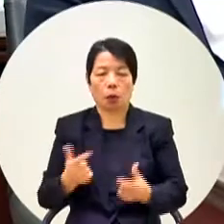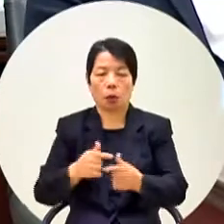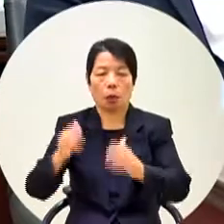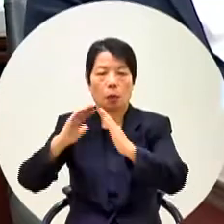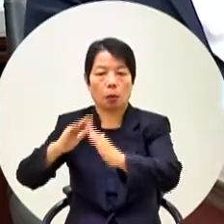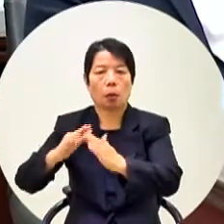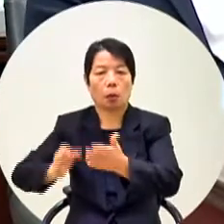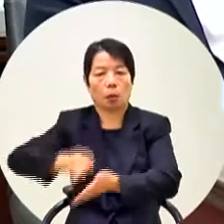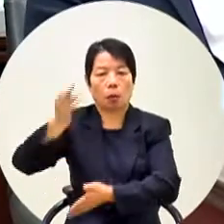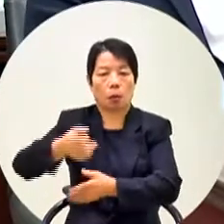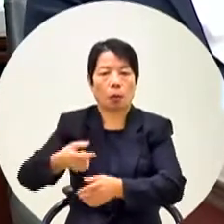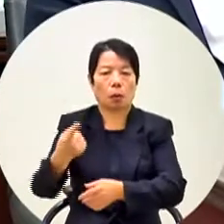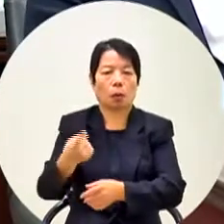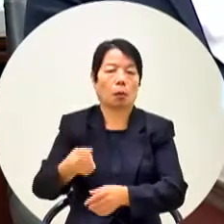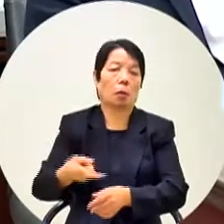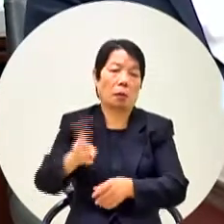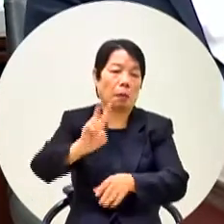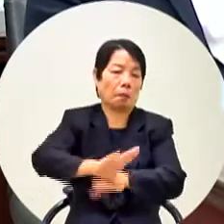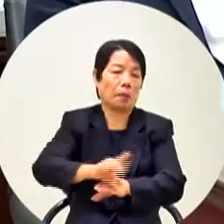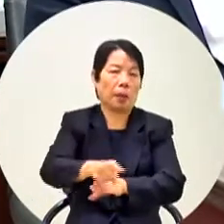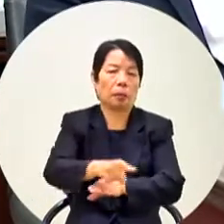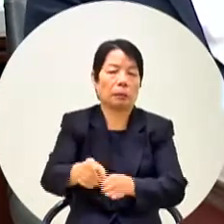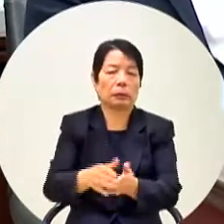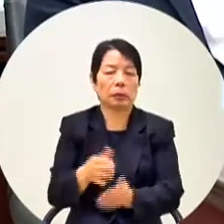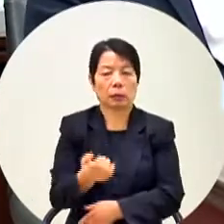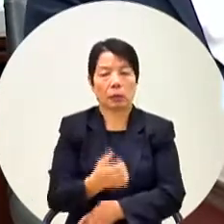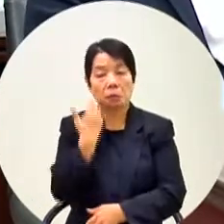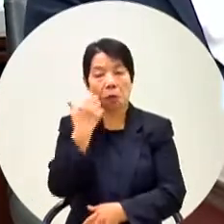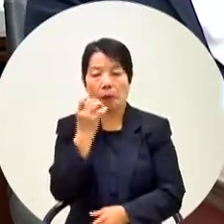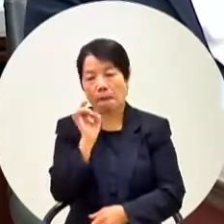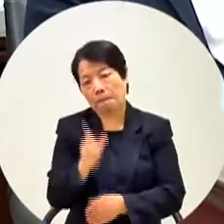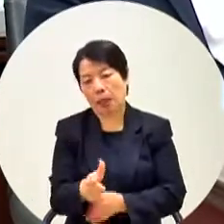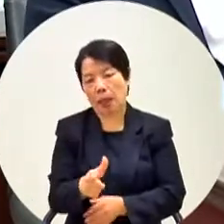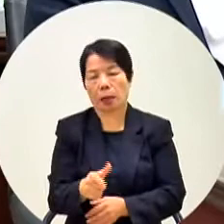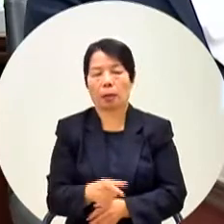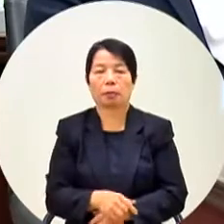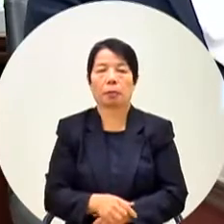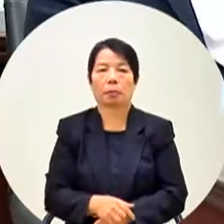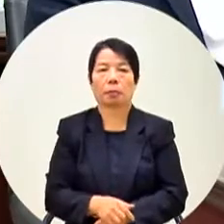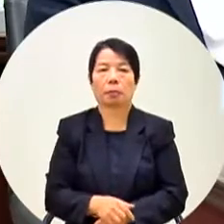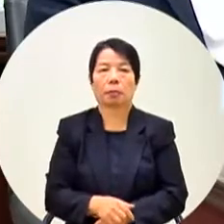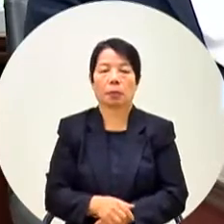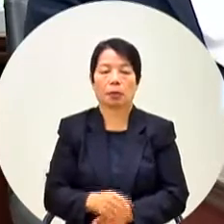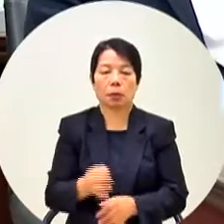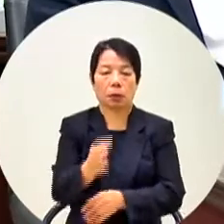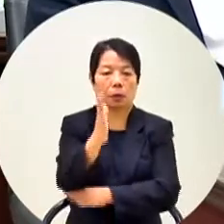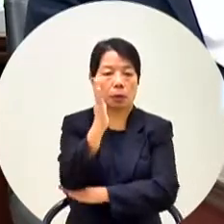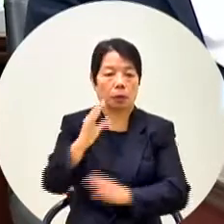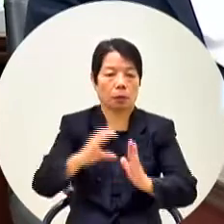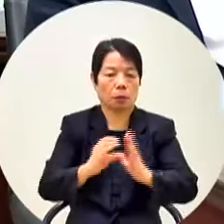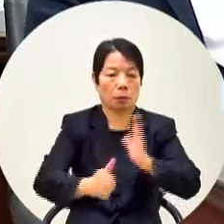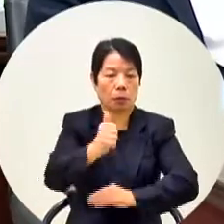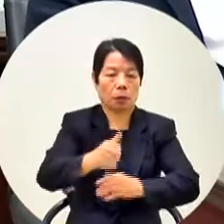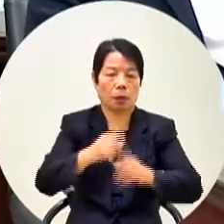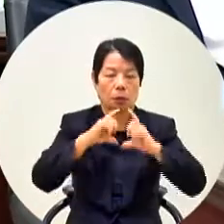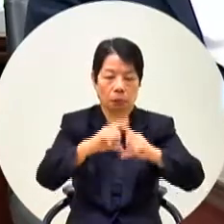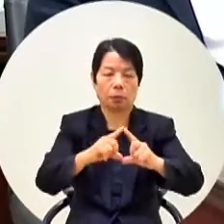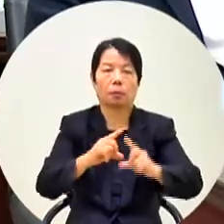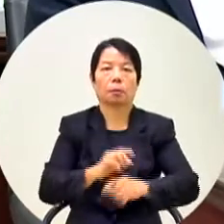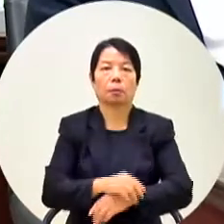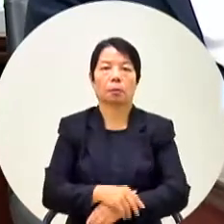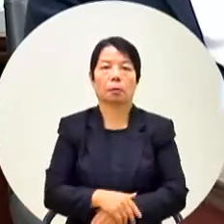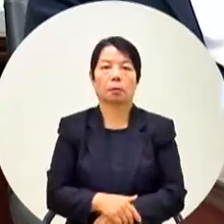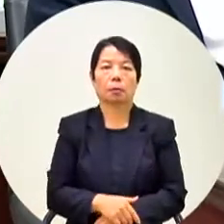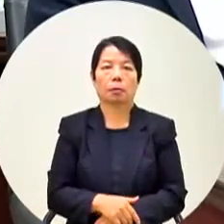倍，什么人要甲你买啊？咱请局长回答一下好无？吼、哦，我们请财政局长回答一下好不好？ 陈局长，请答